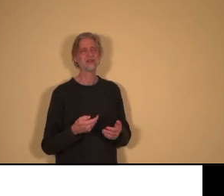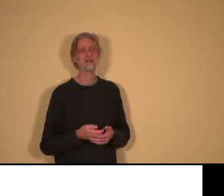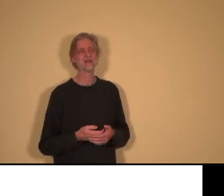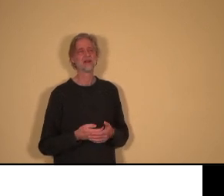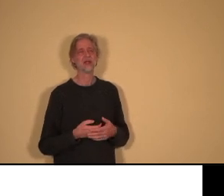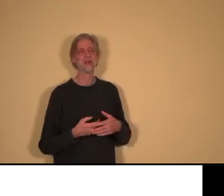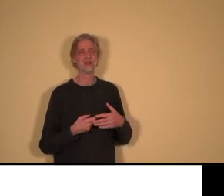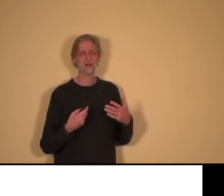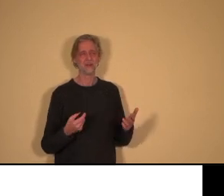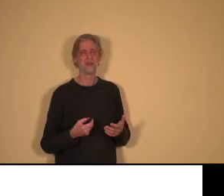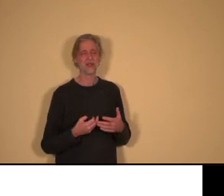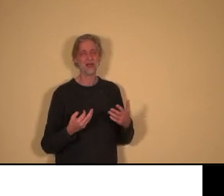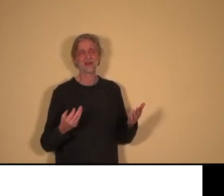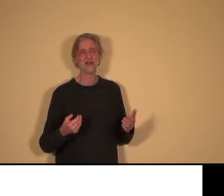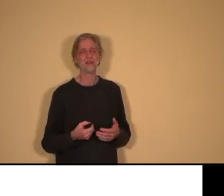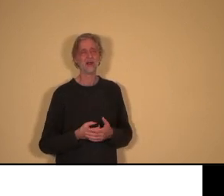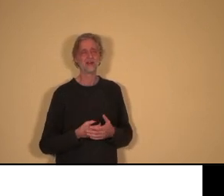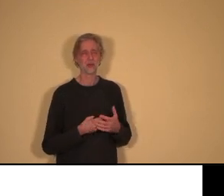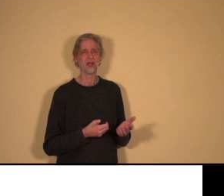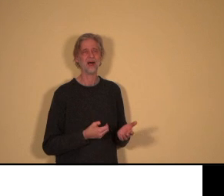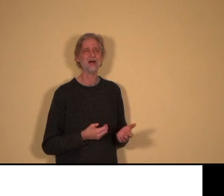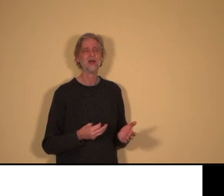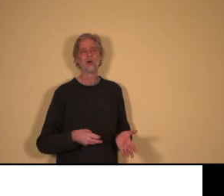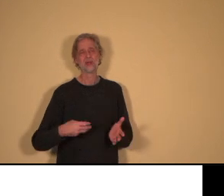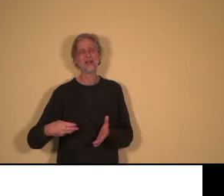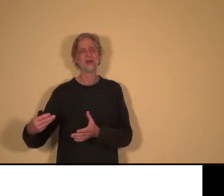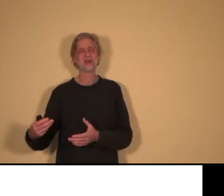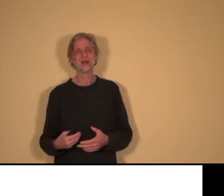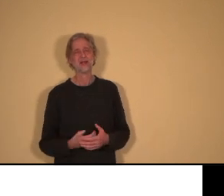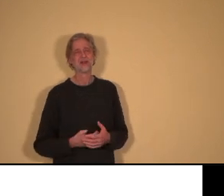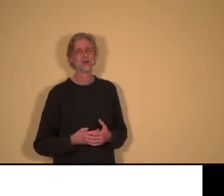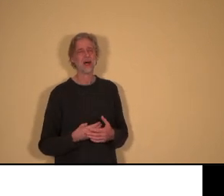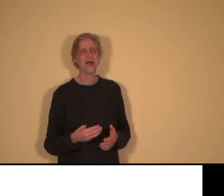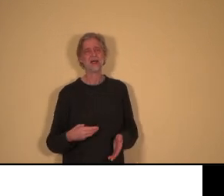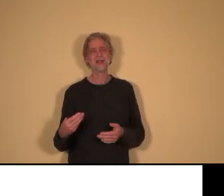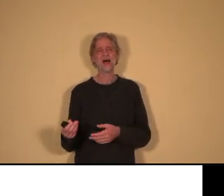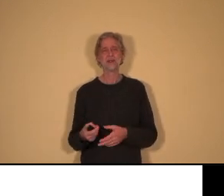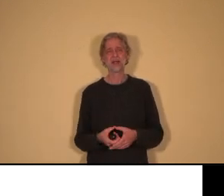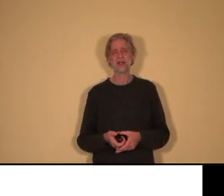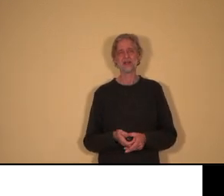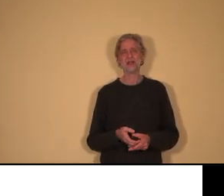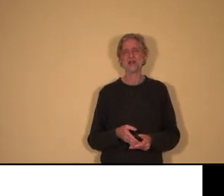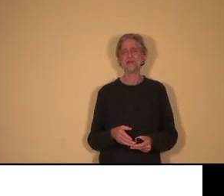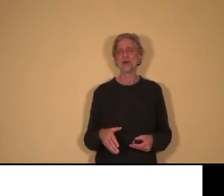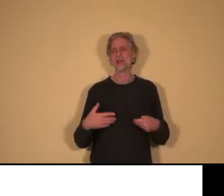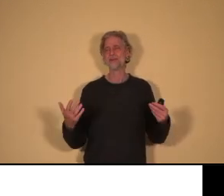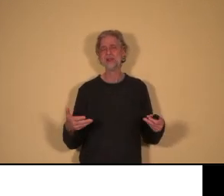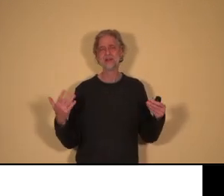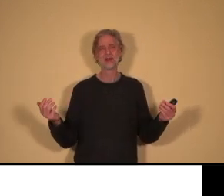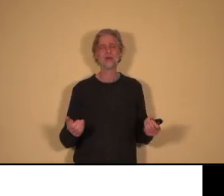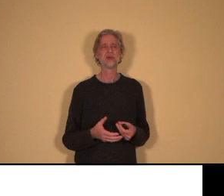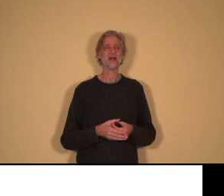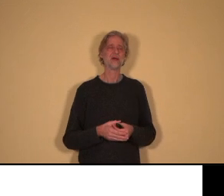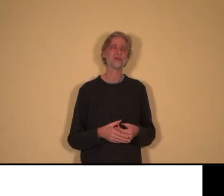zu ersetzen, nämlich in erster Linie mal Solar und dann aus der Solarenergie abgeleitete Energieformen. Ja,